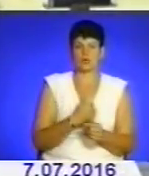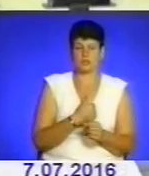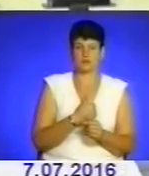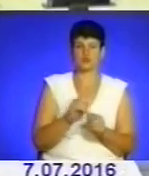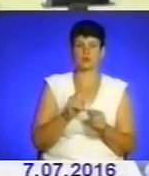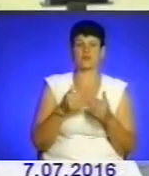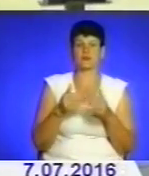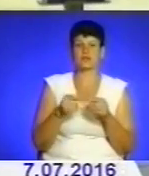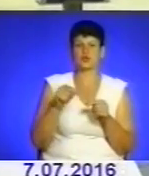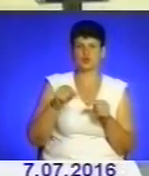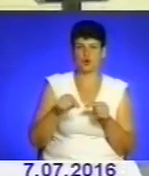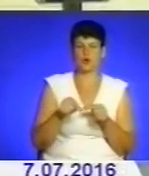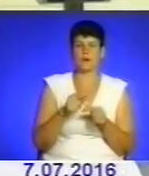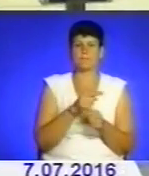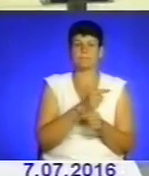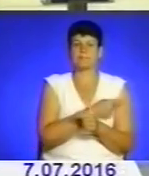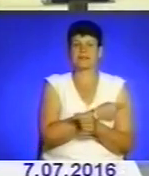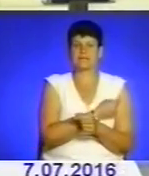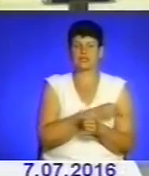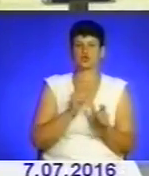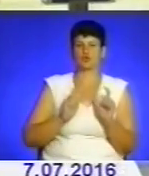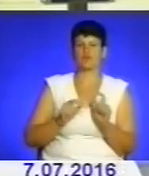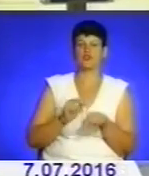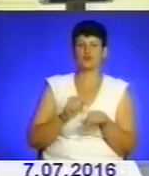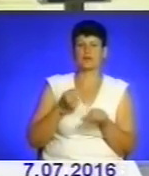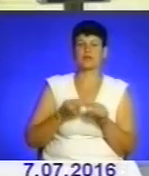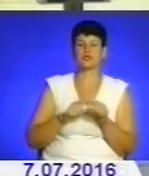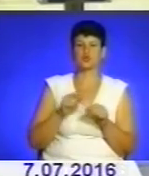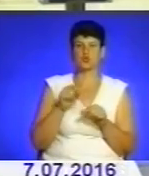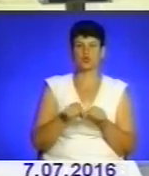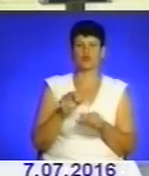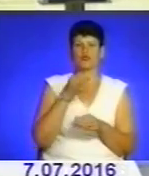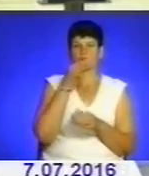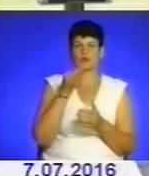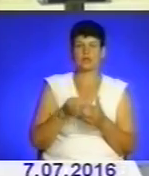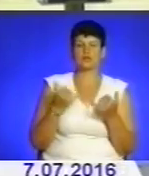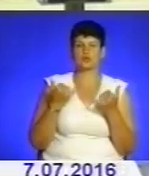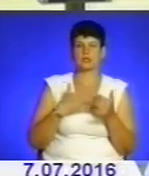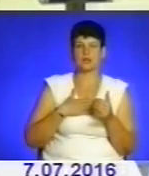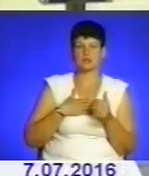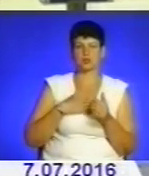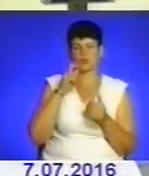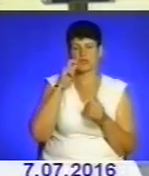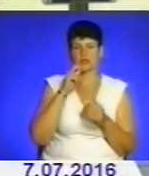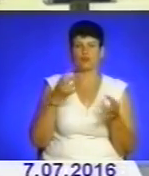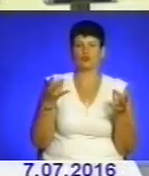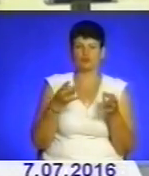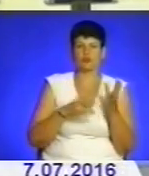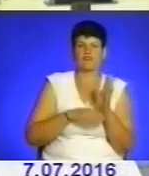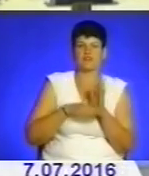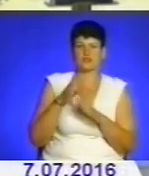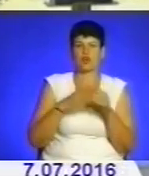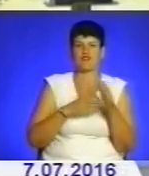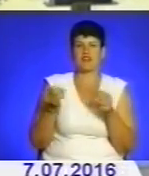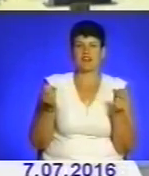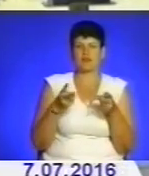цього чудового Чортківського медичного коледжу відчували цю відповідальність. Сьогодні наша країна потребує висококваліфікованих фахівців,